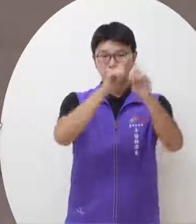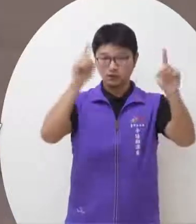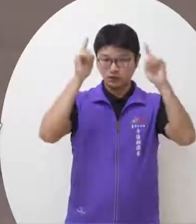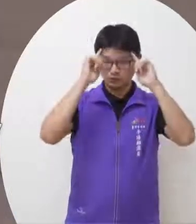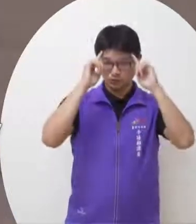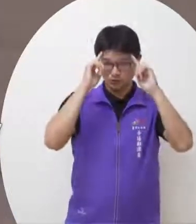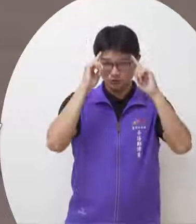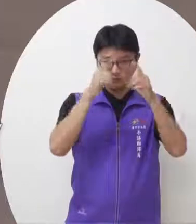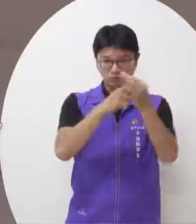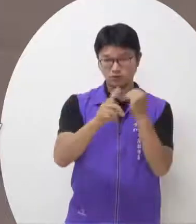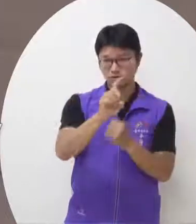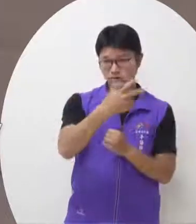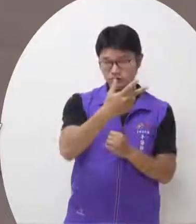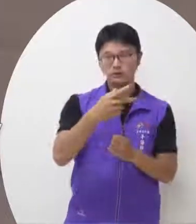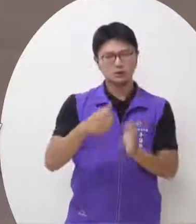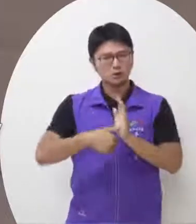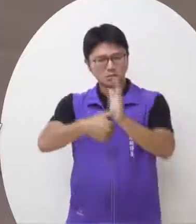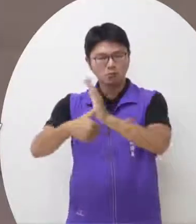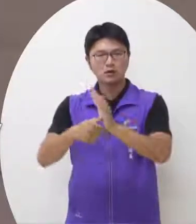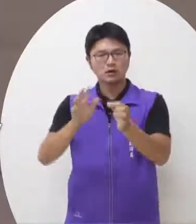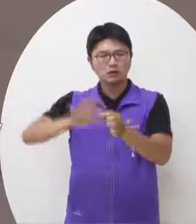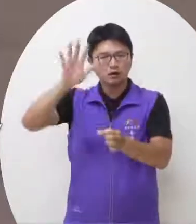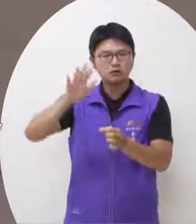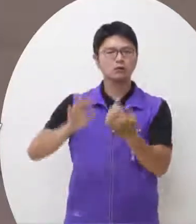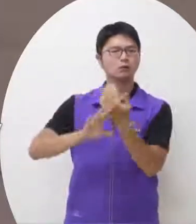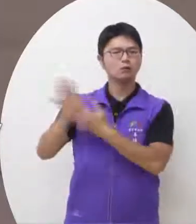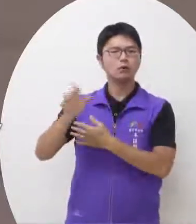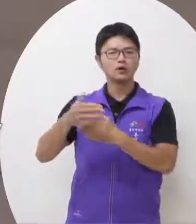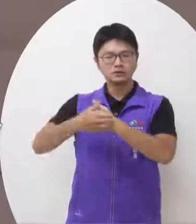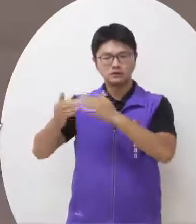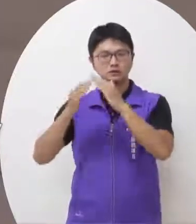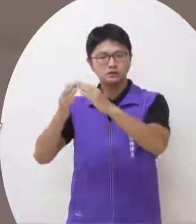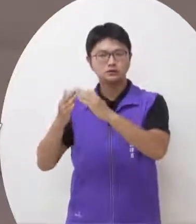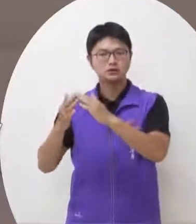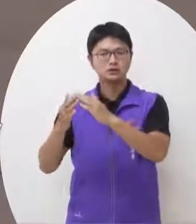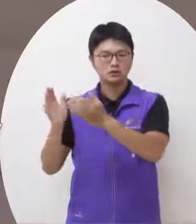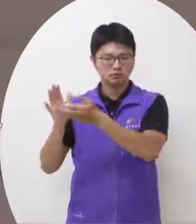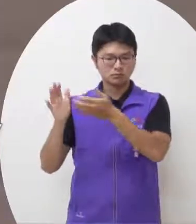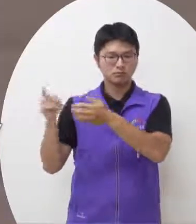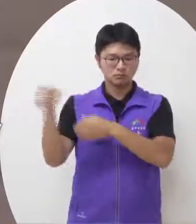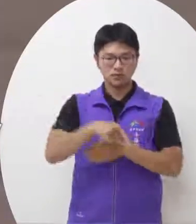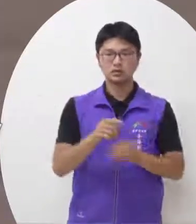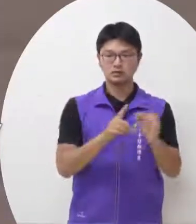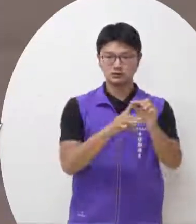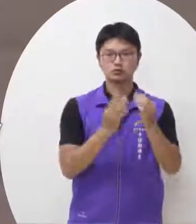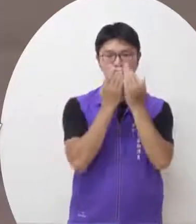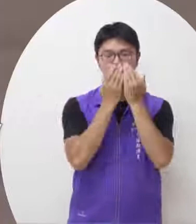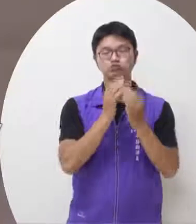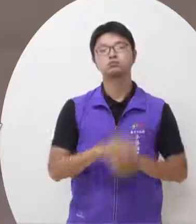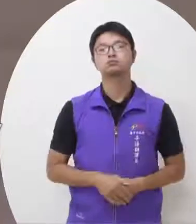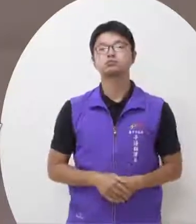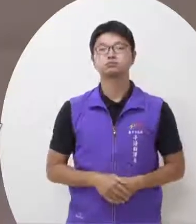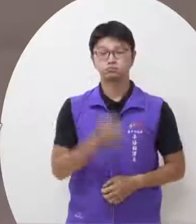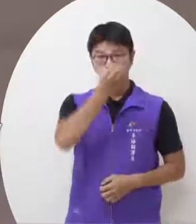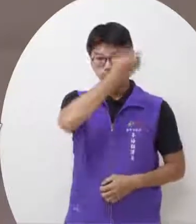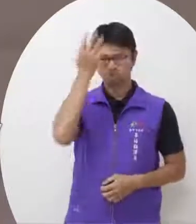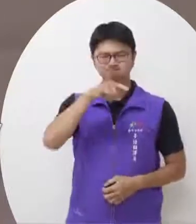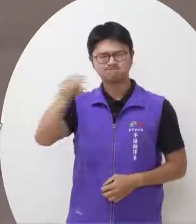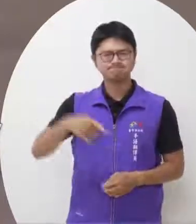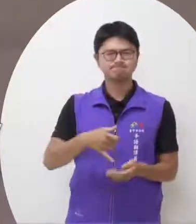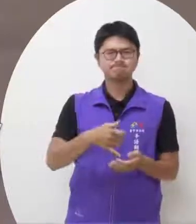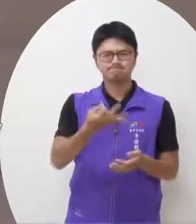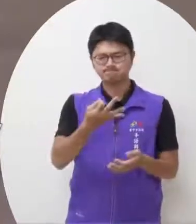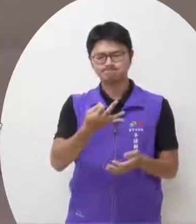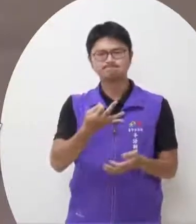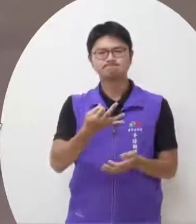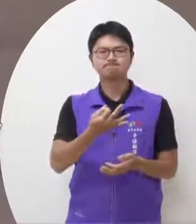些知名的高中，有些外地的孩子们都是大部分是台湾人来咱家读册。那年轻人经济弱势，